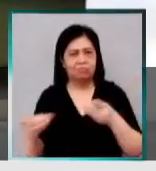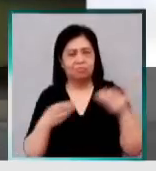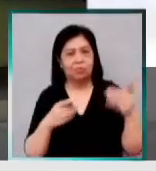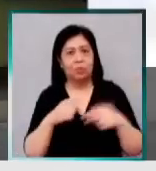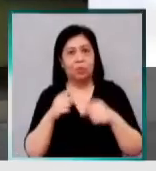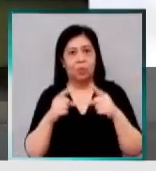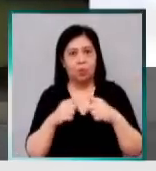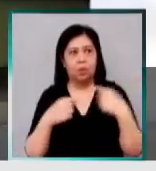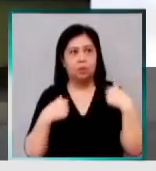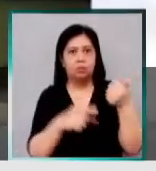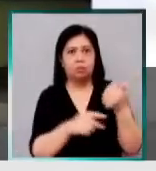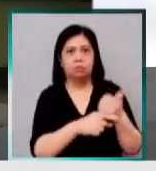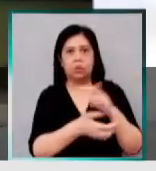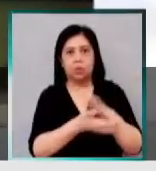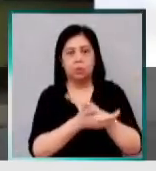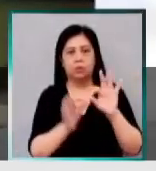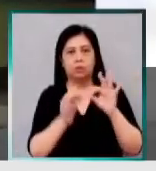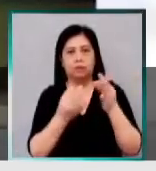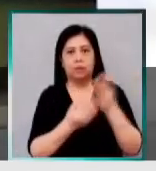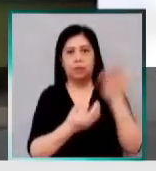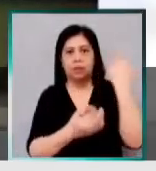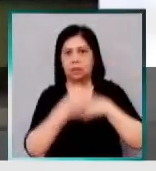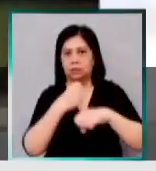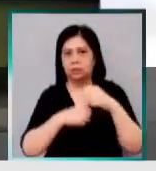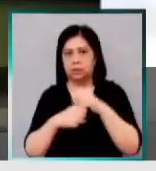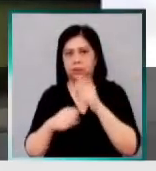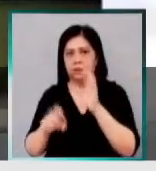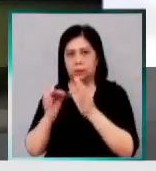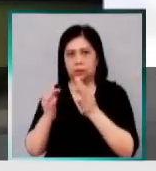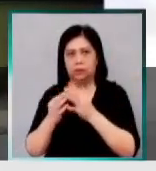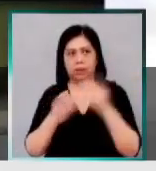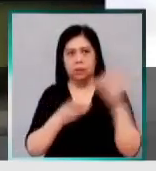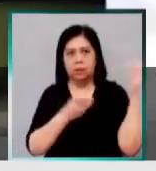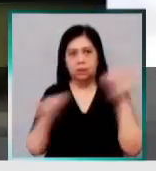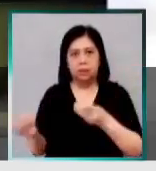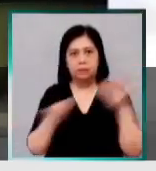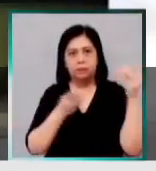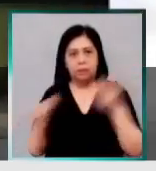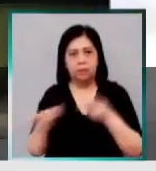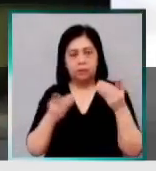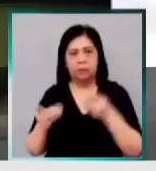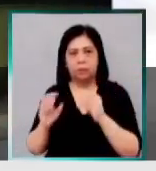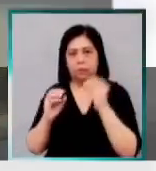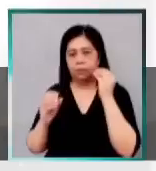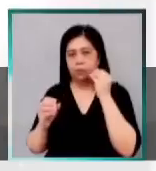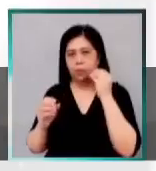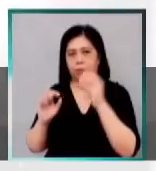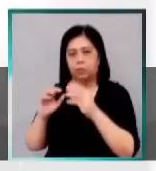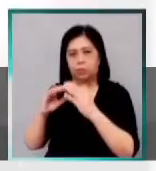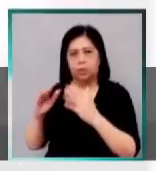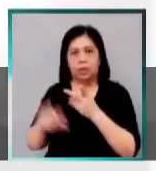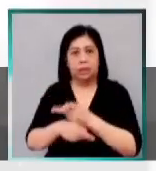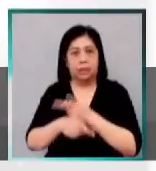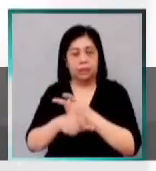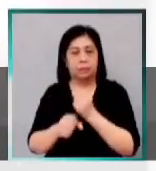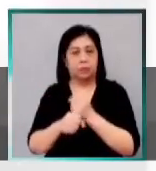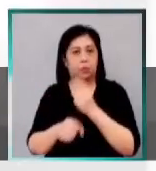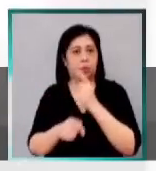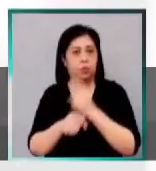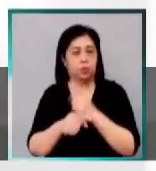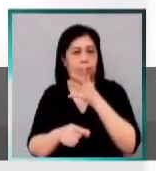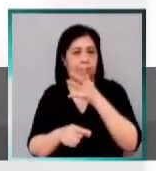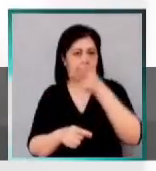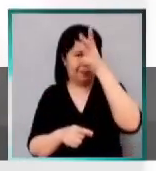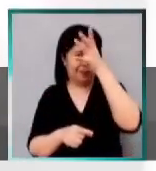sa kanilang pamilya noong nakaraang taon at nagpapadeliver sila ng pagkain. Bilang pag-iingat, tiniyak naman ang mga magulang ni JK